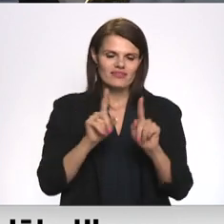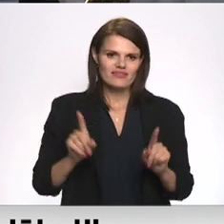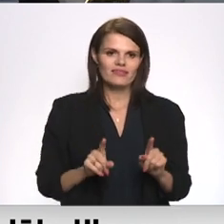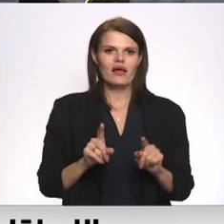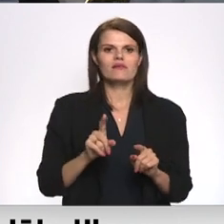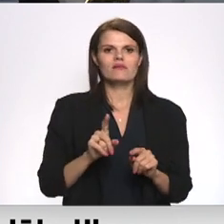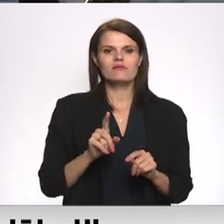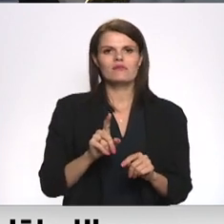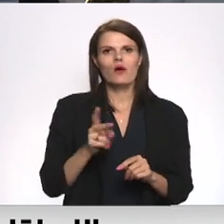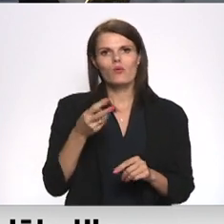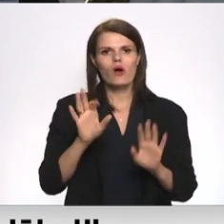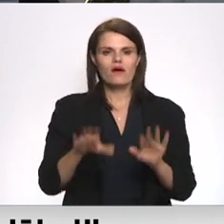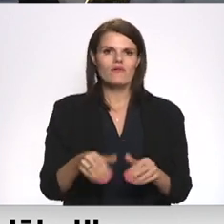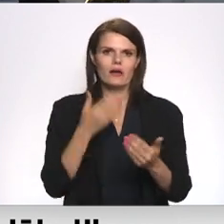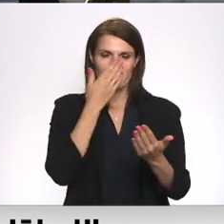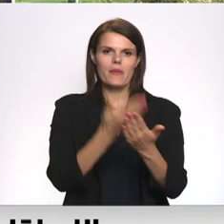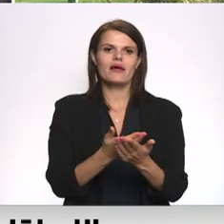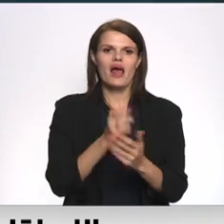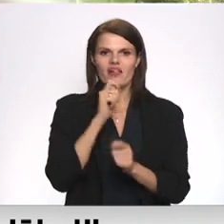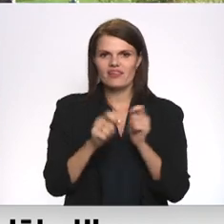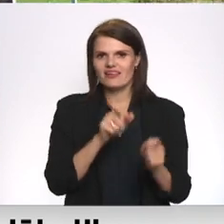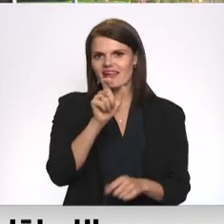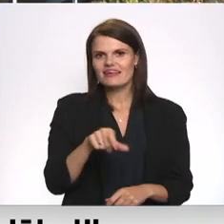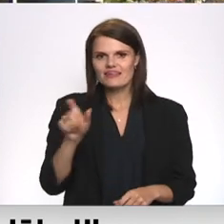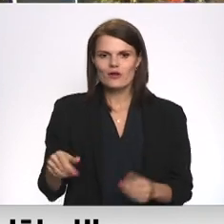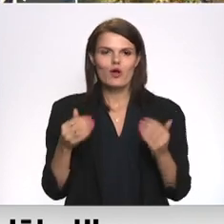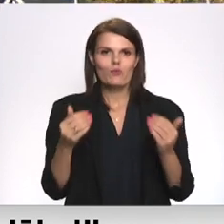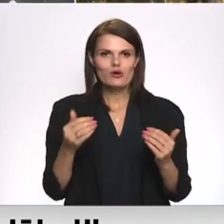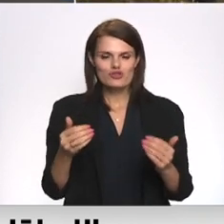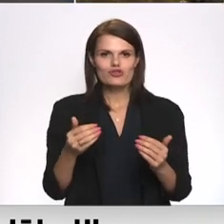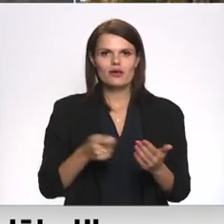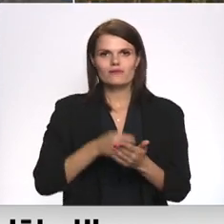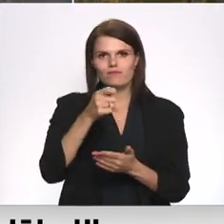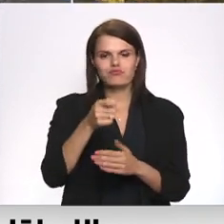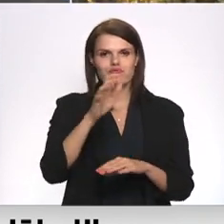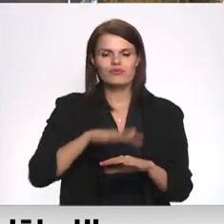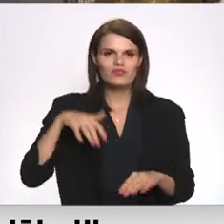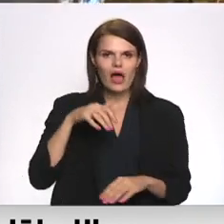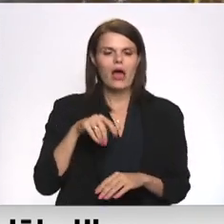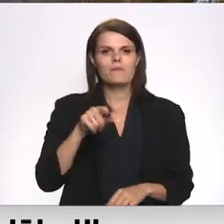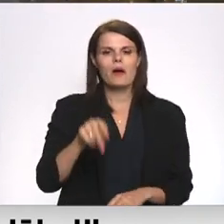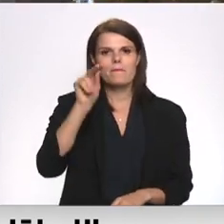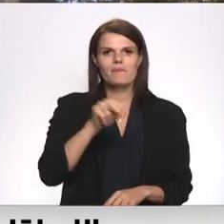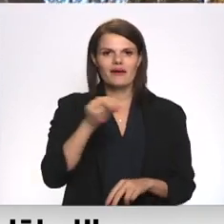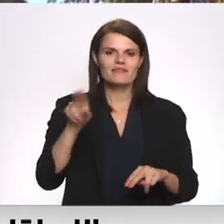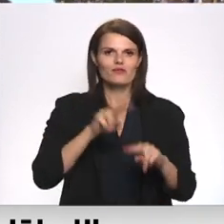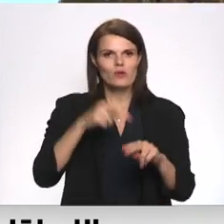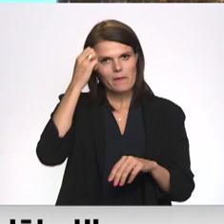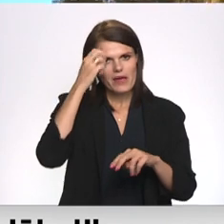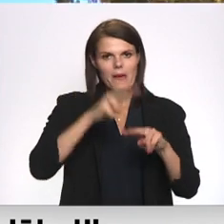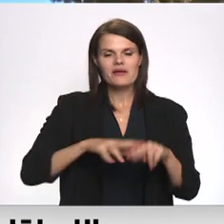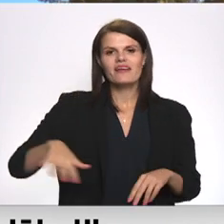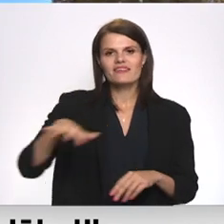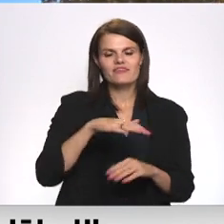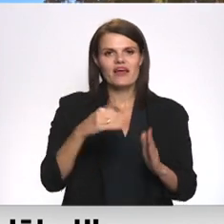ir parādāmas ziedotājiem. Pašais ceļā uz Saeimu ir Lestenes baznīcas un memoriāla likuma projekts, kas